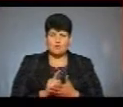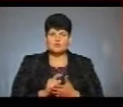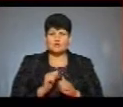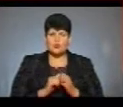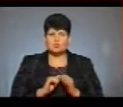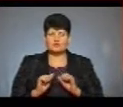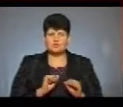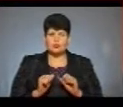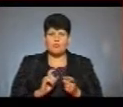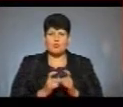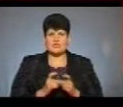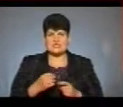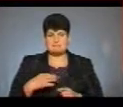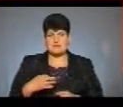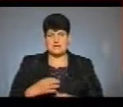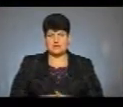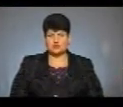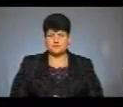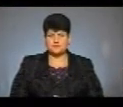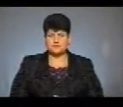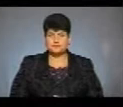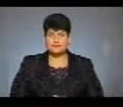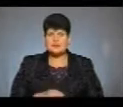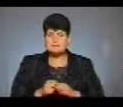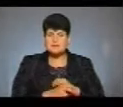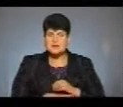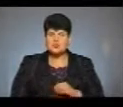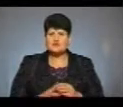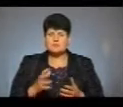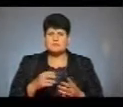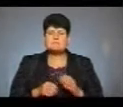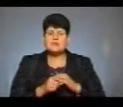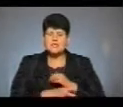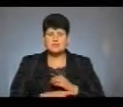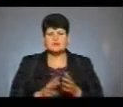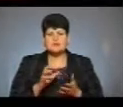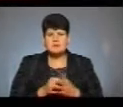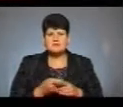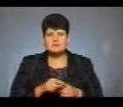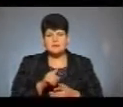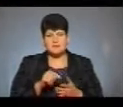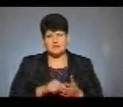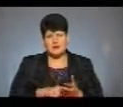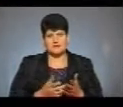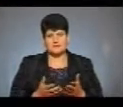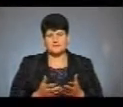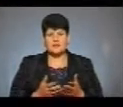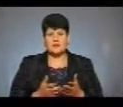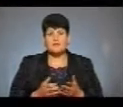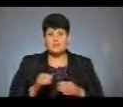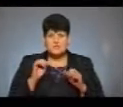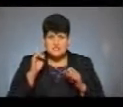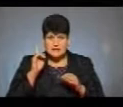країни боротися з бідністю. От, займіться цими питаннями. Ми сьогодні знаємо, що у нас значна частина населення,